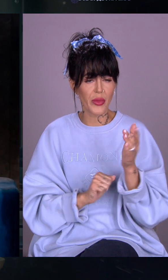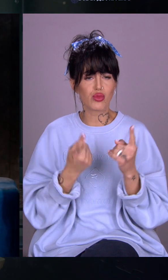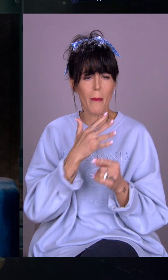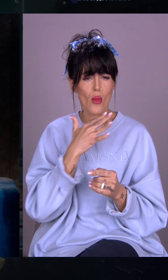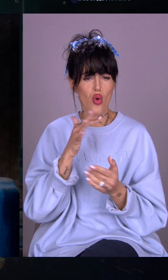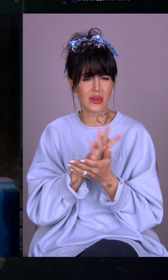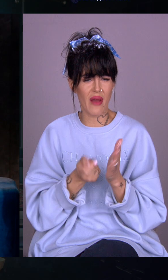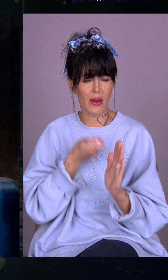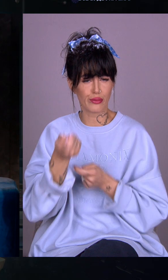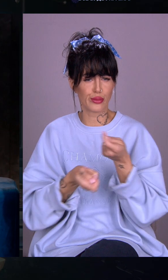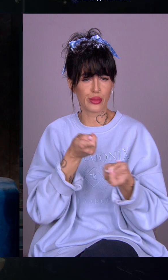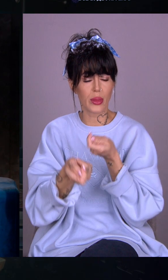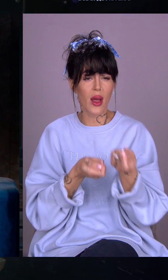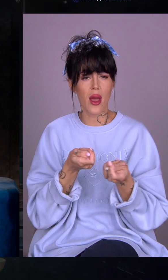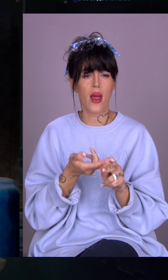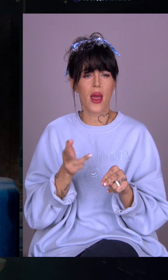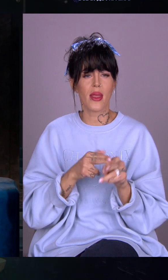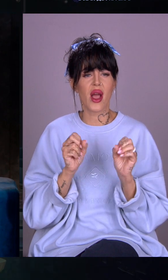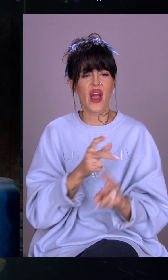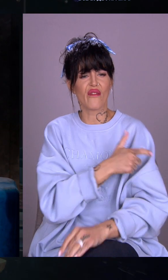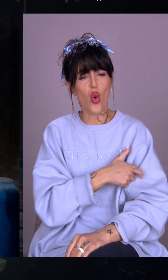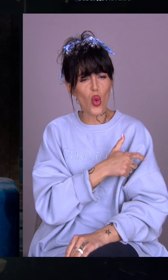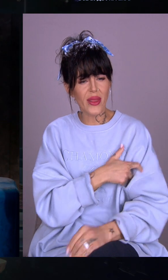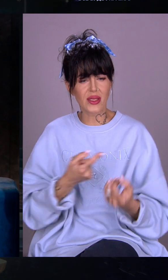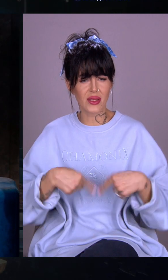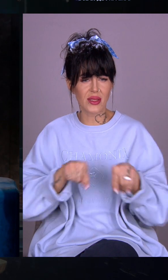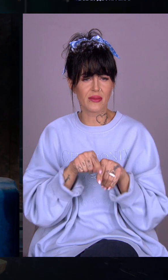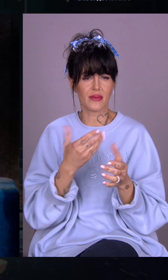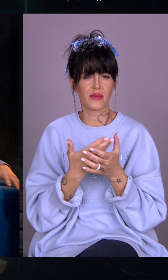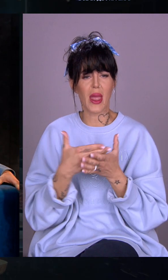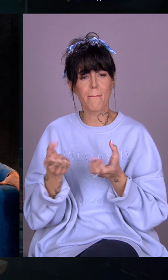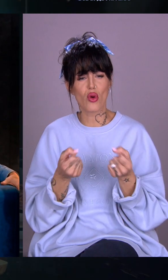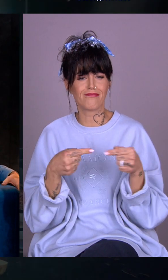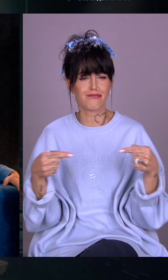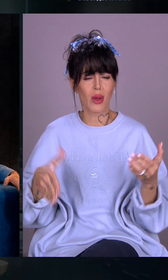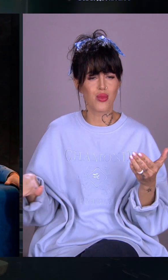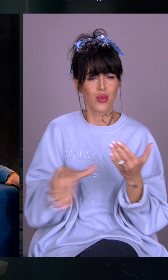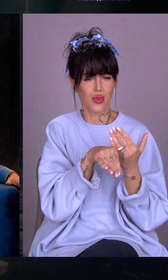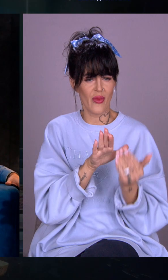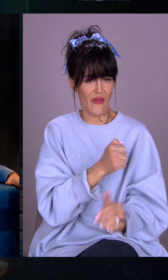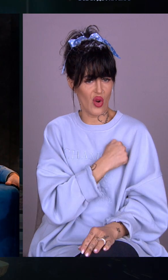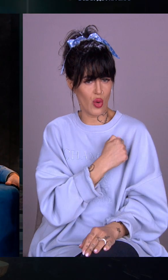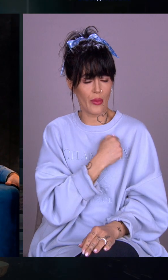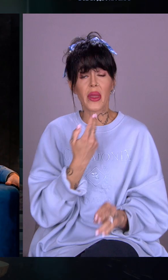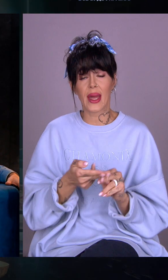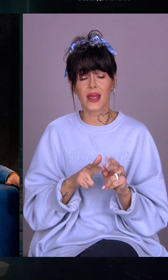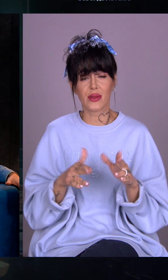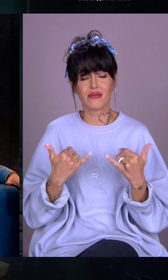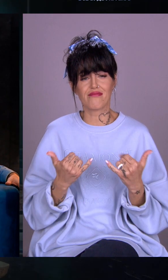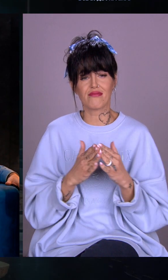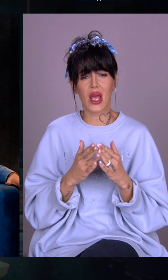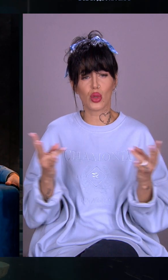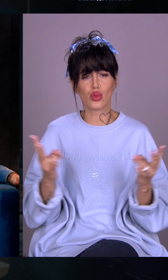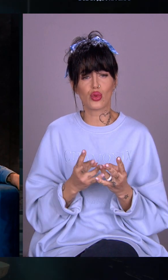заявок від, як волонтерської, типу, машини, там, допомога військовим. І так само перед, це ж якраз, все одно